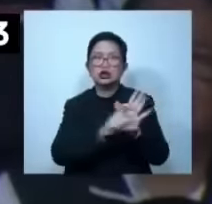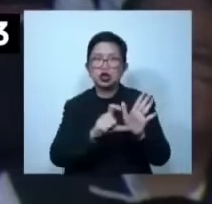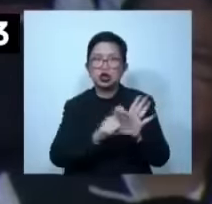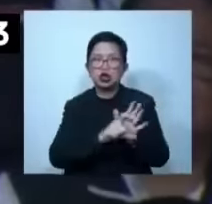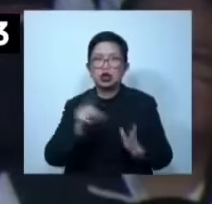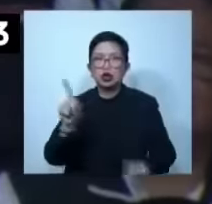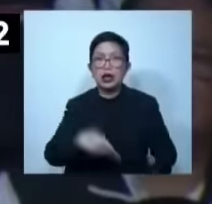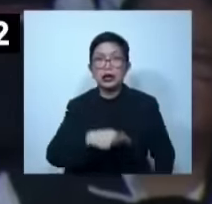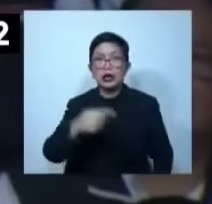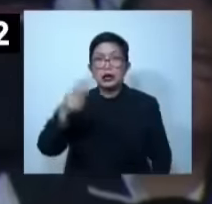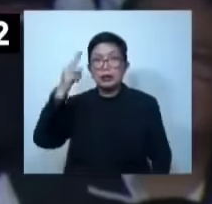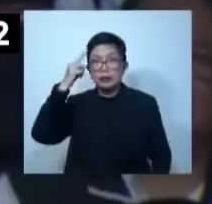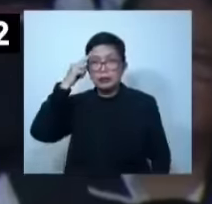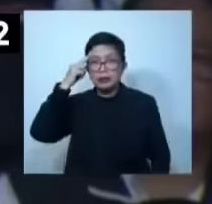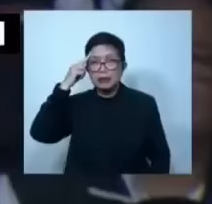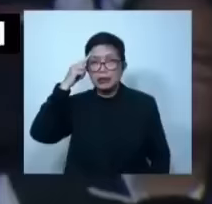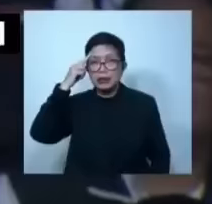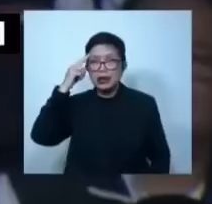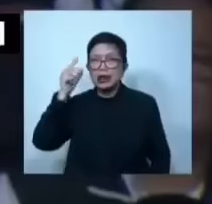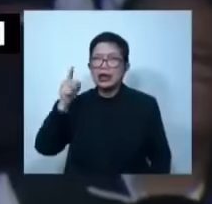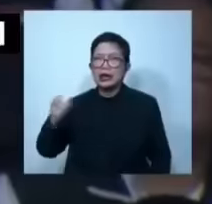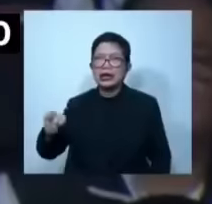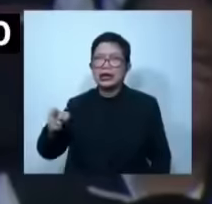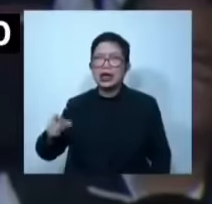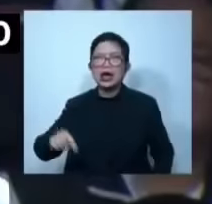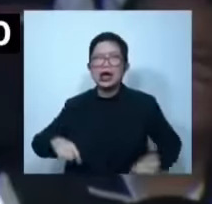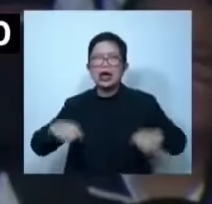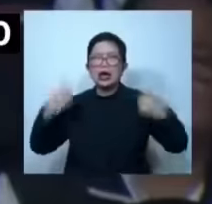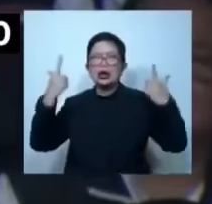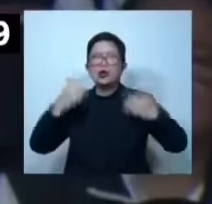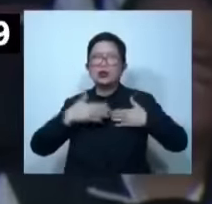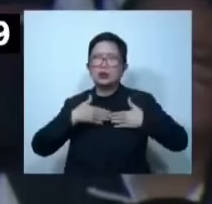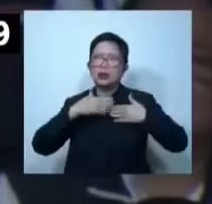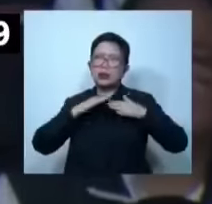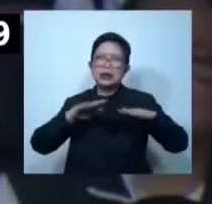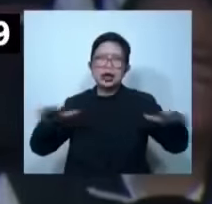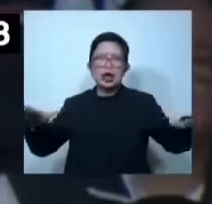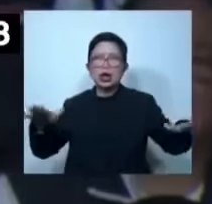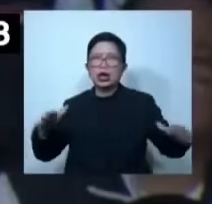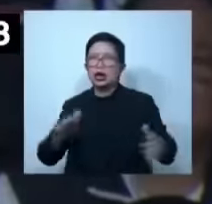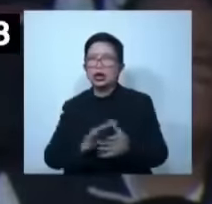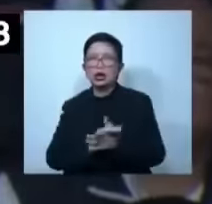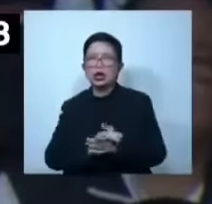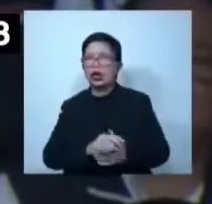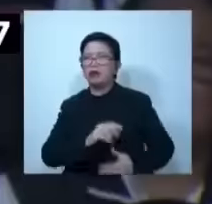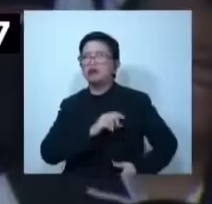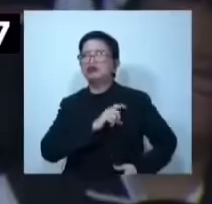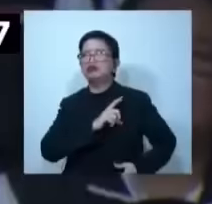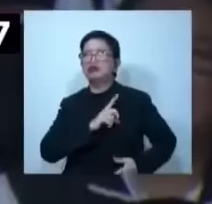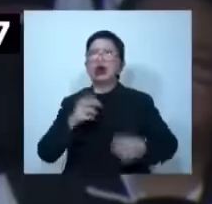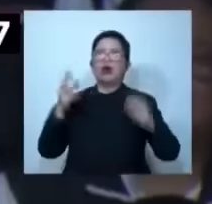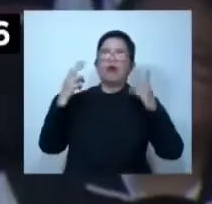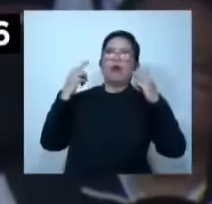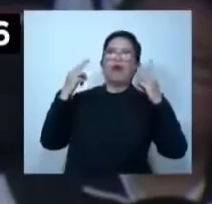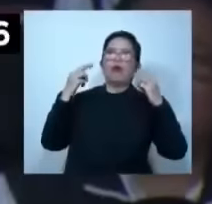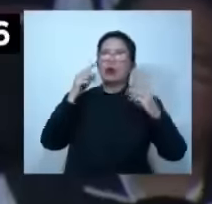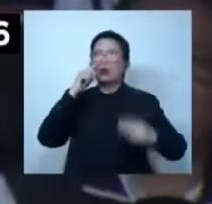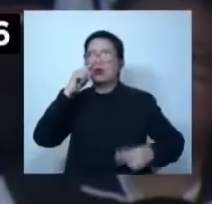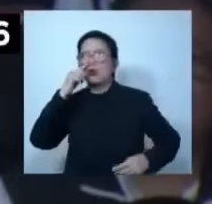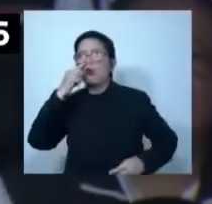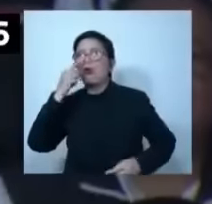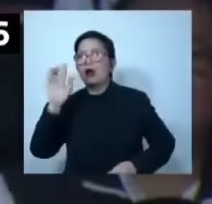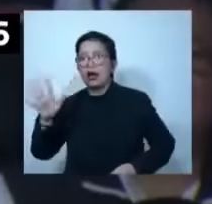seorang pemimpin bahwa dia hidup sederhana, dia tidak bermewah-mewah, dia mengajarkan